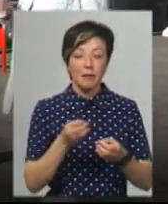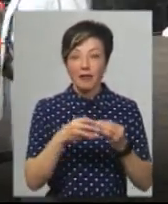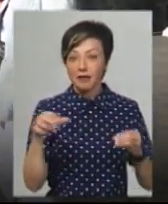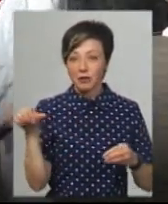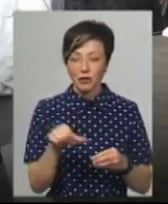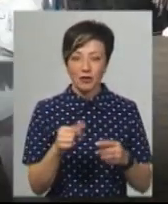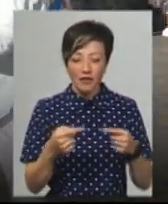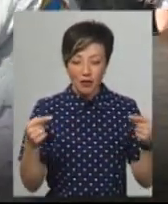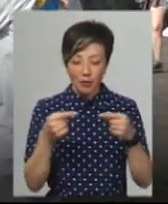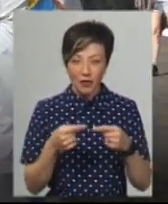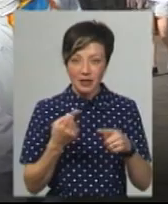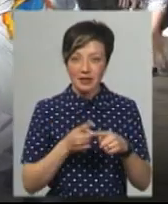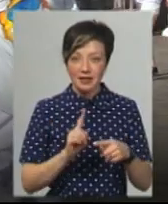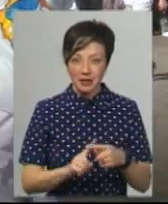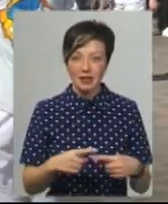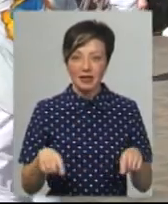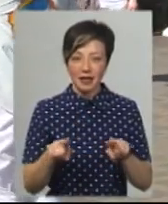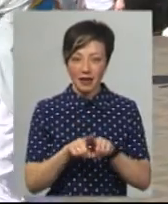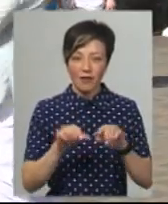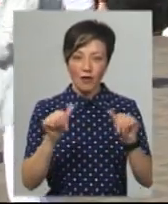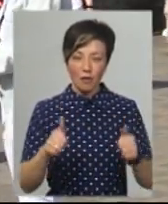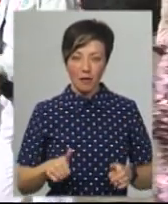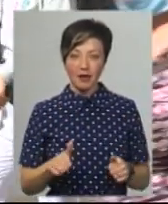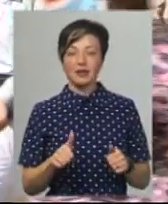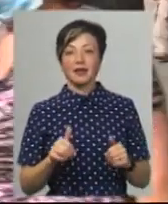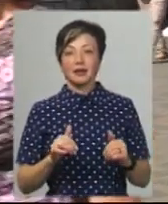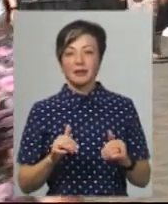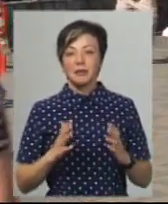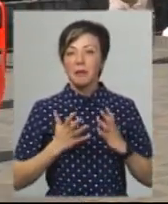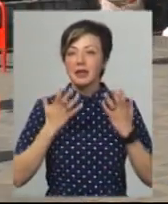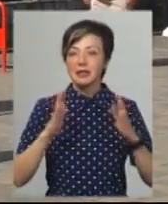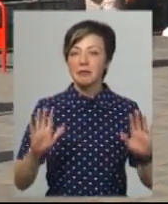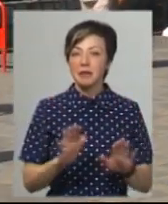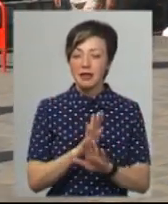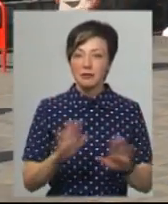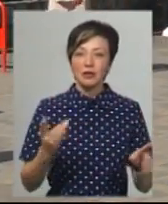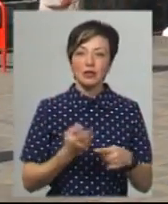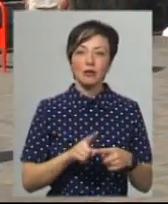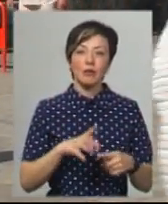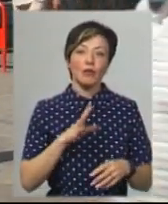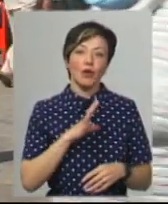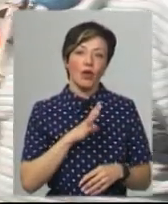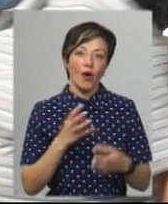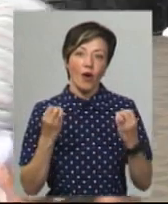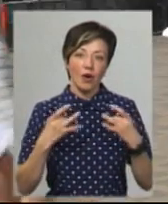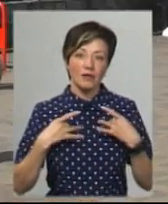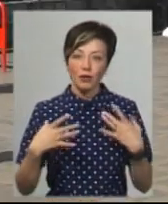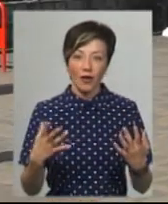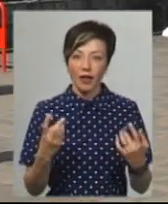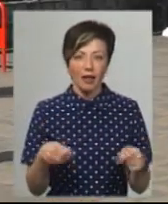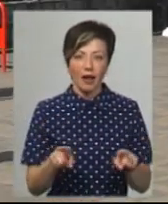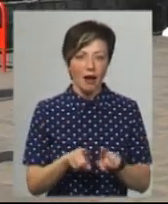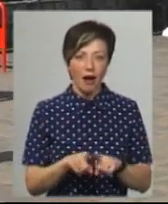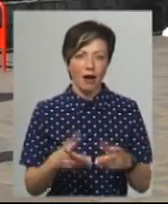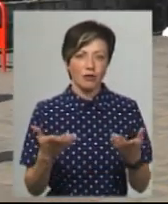саме відповідна мінусовка, саме ось відповідний формат, піднесений приспів. Ми хотіли, аби це було епічно, однак там не